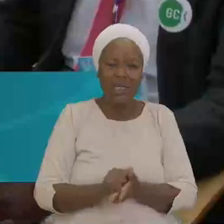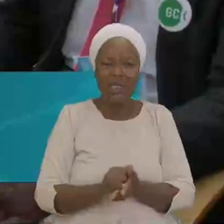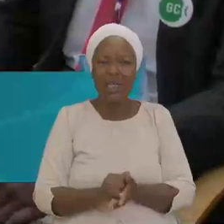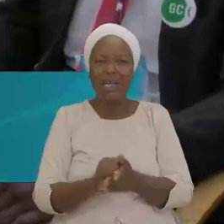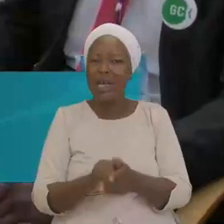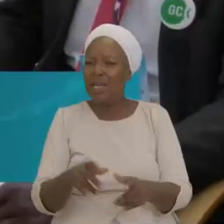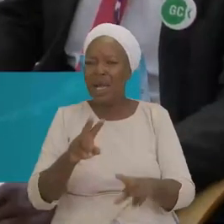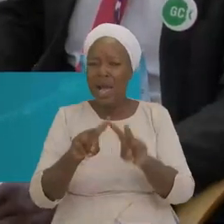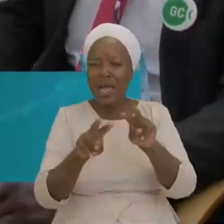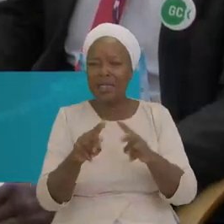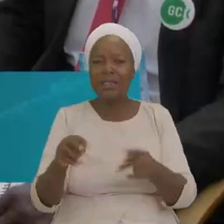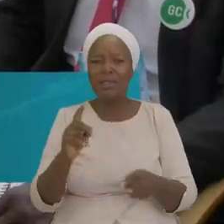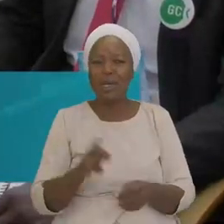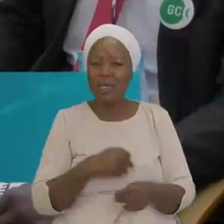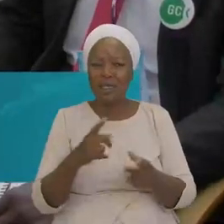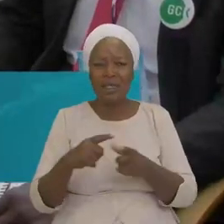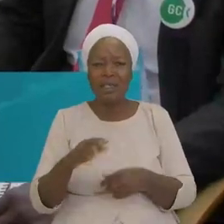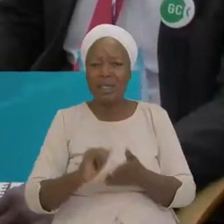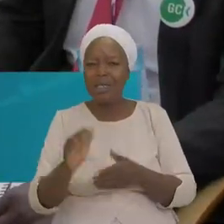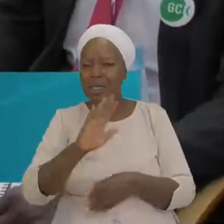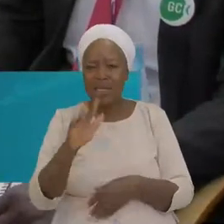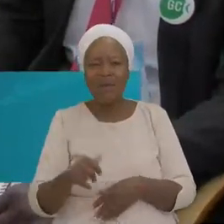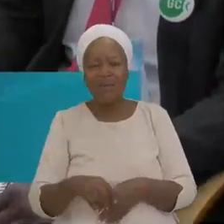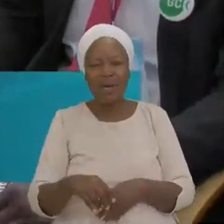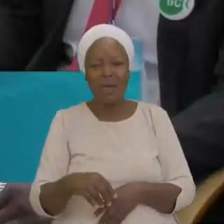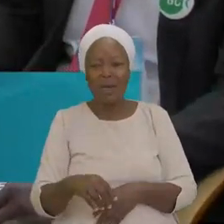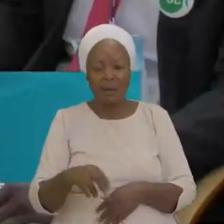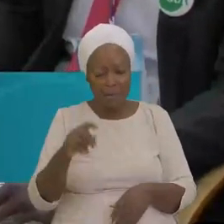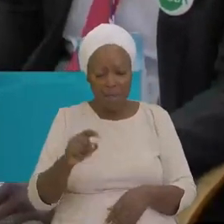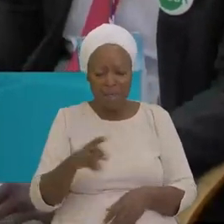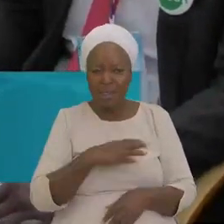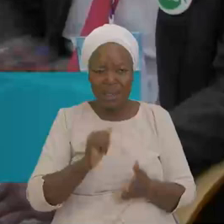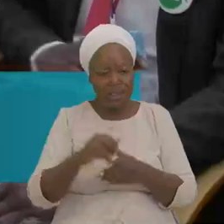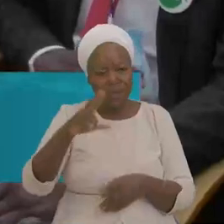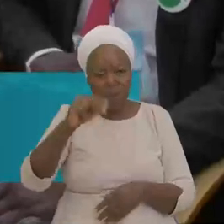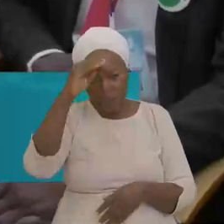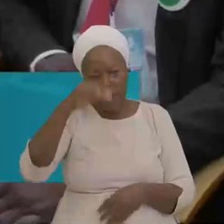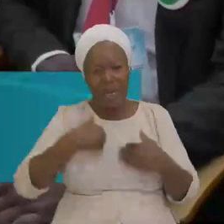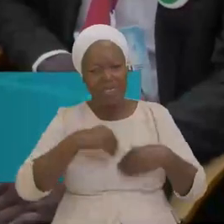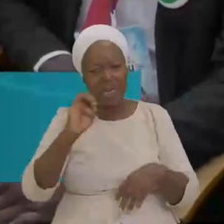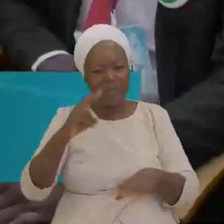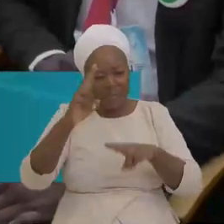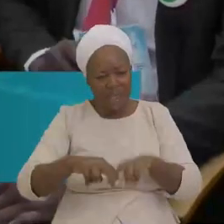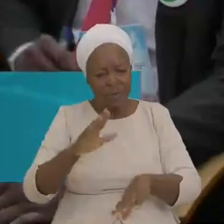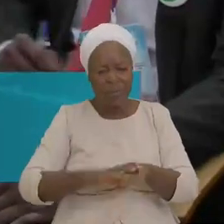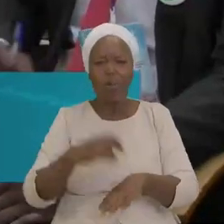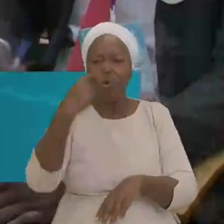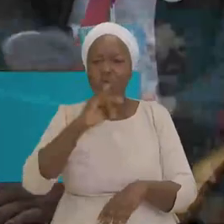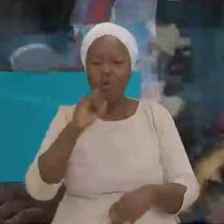qui commande à ce que l'anon soit amené que personne n'avait jamais monté. Qui est